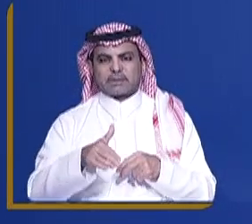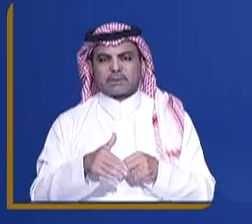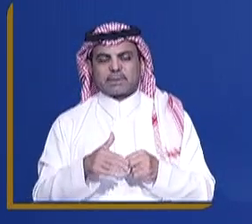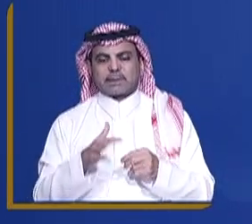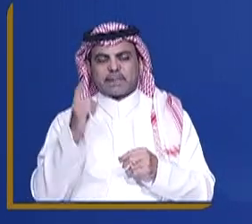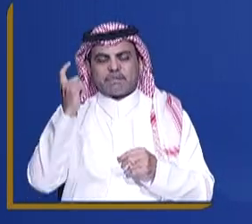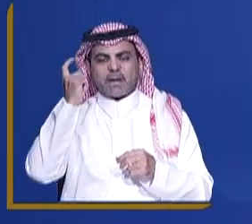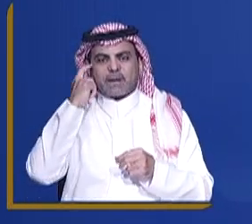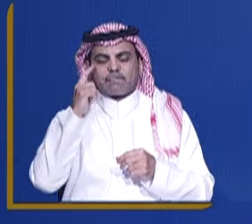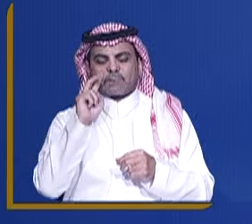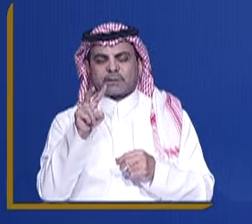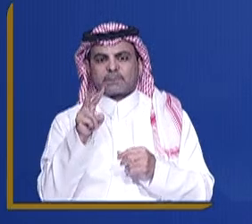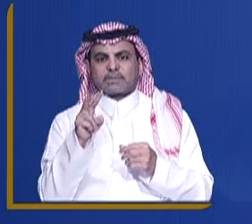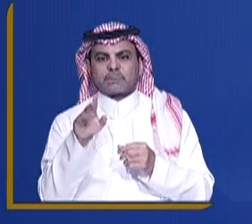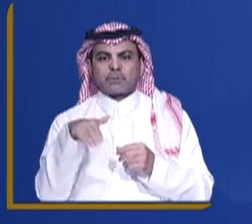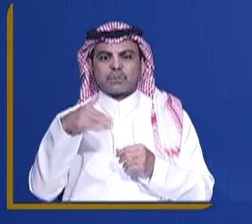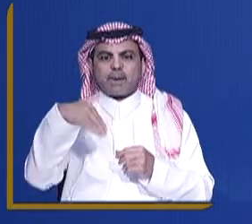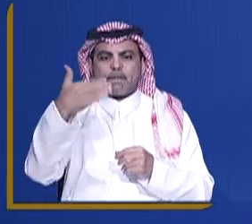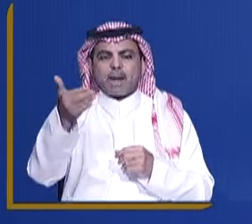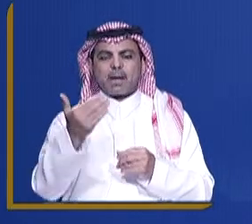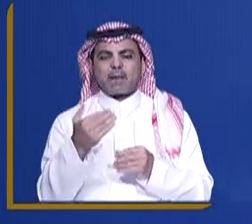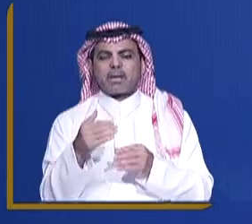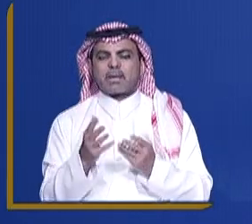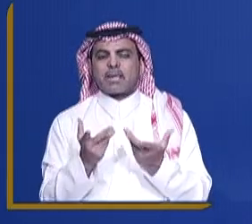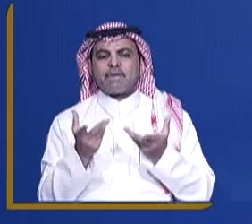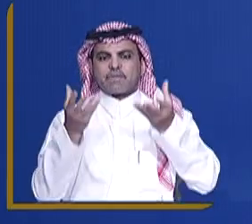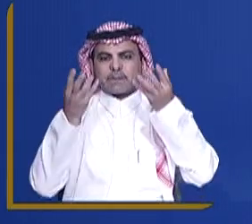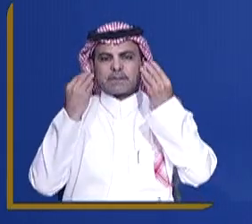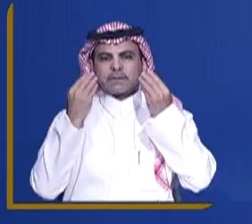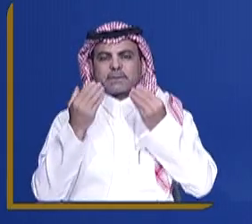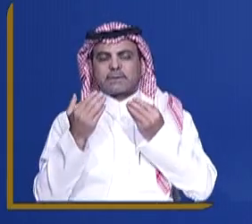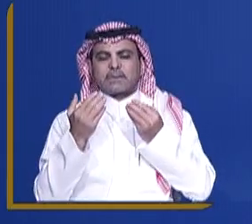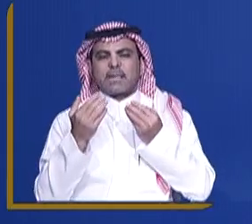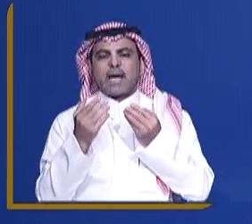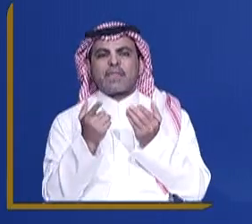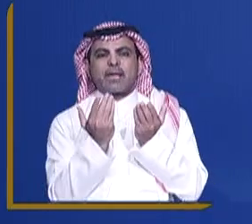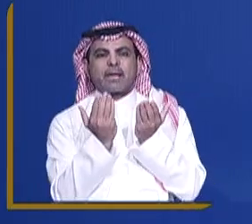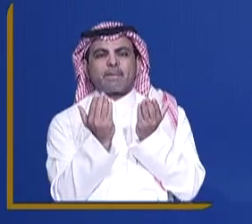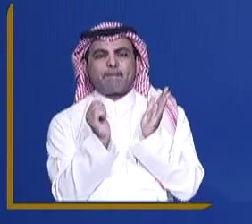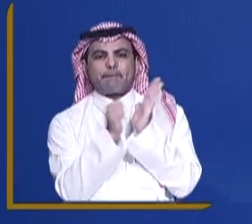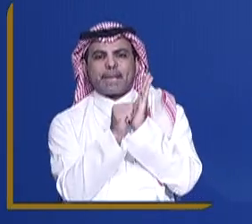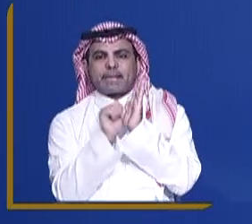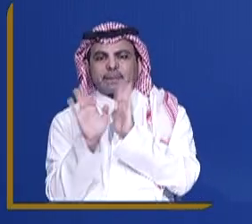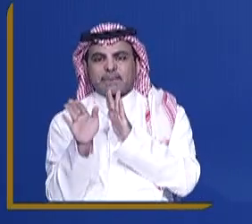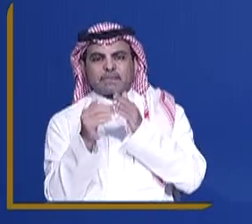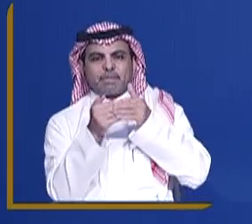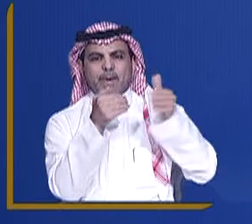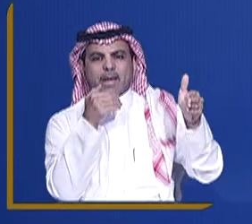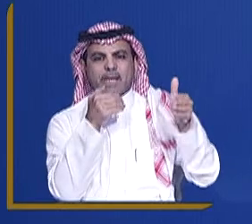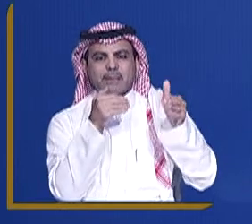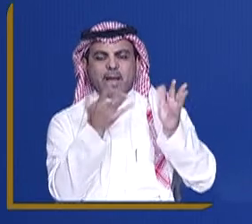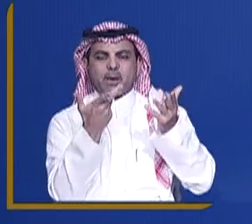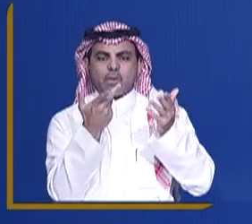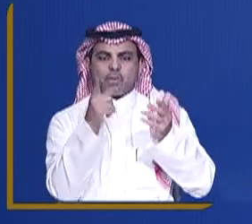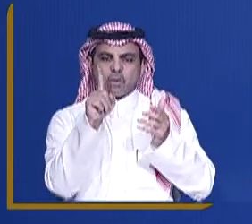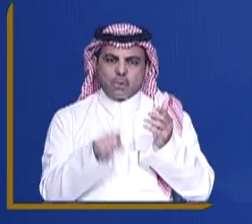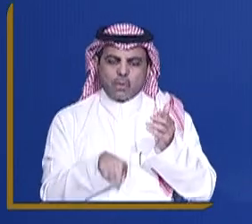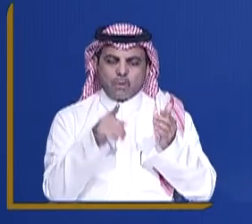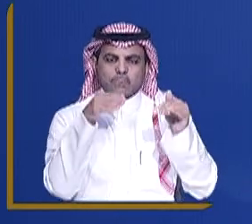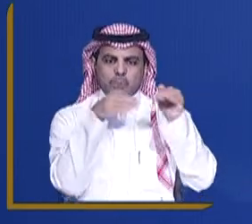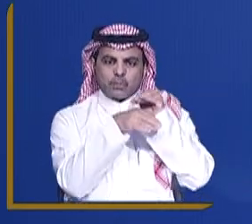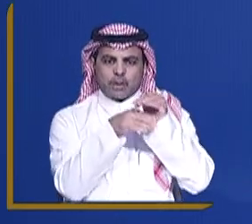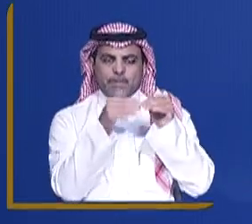معرفة ما هو الاحتياجات المستقبلية ومن ضمنها الدراسة المدمجة ما بين التعليم الحضوري وعن بعد بمشيئة